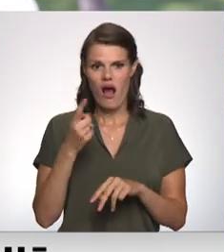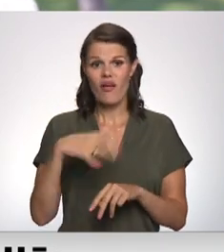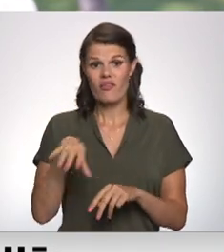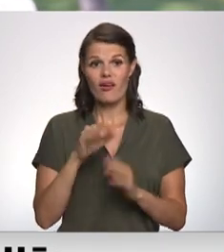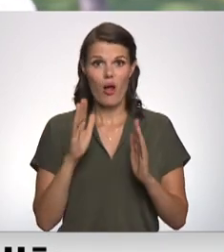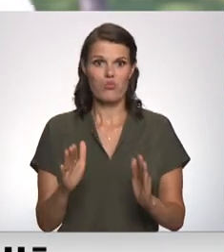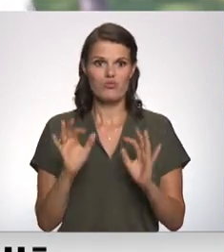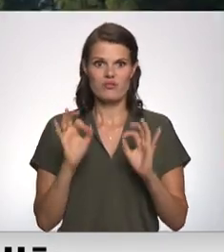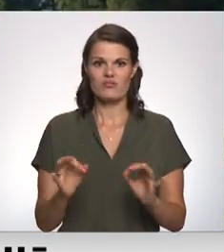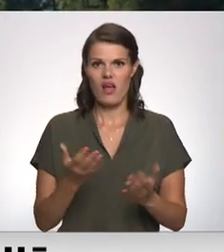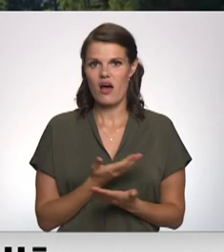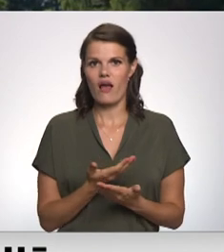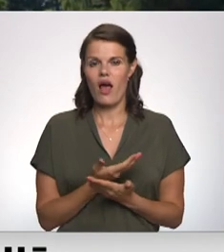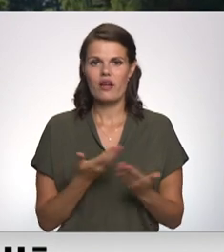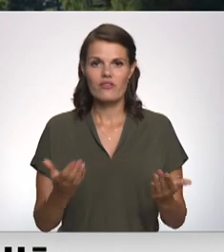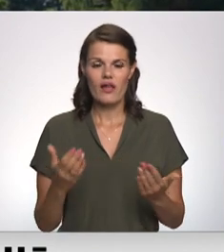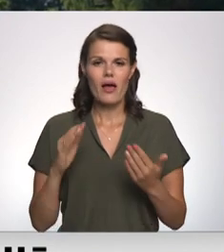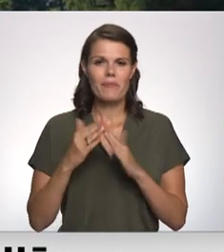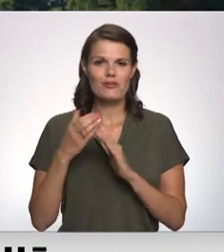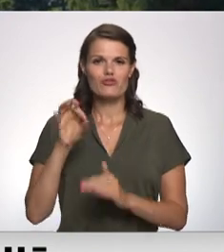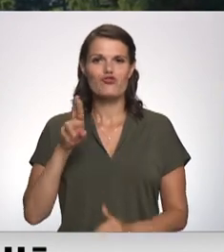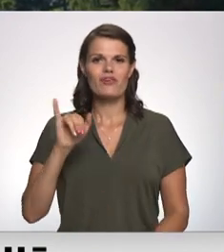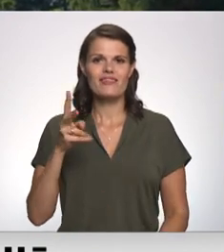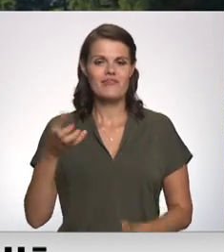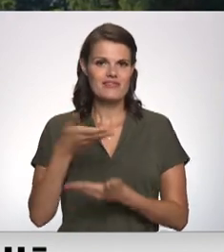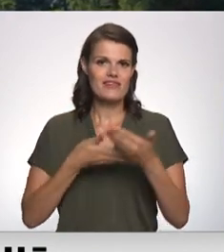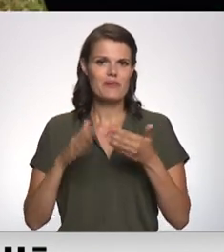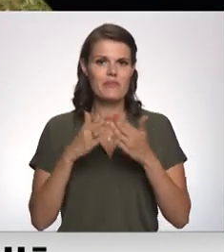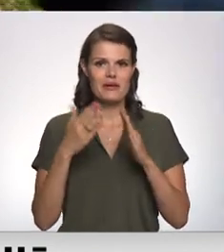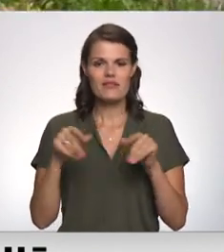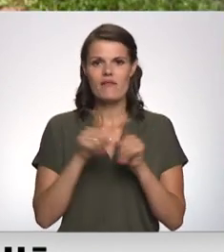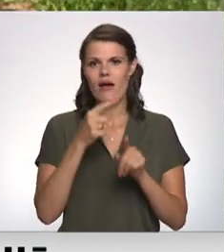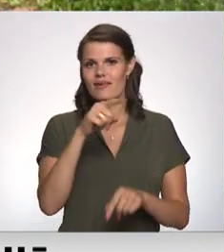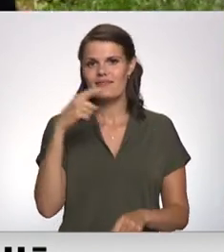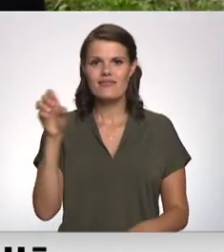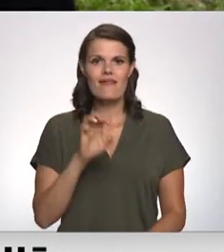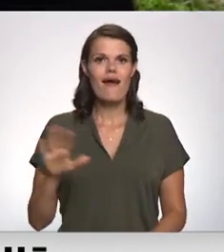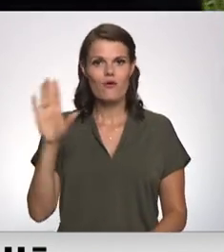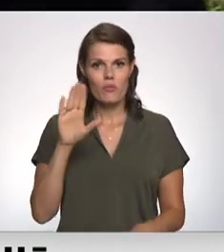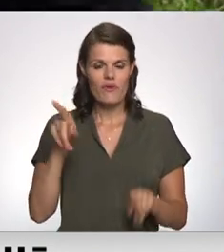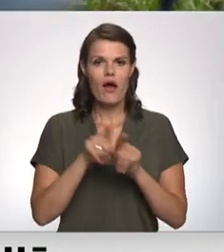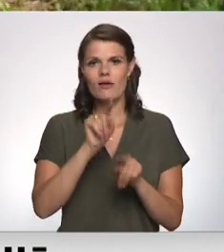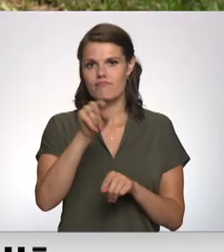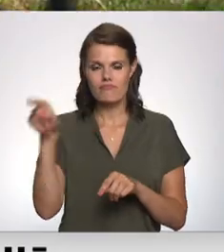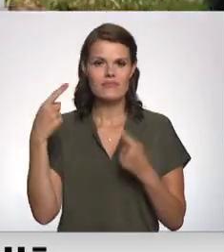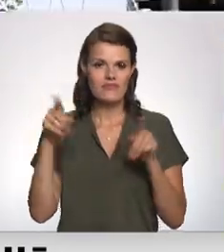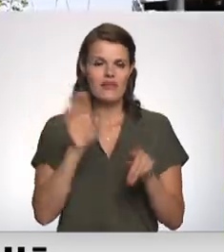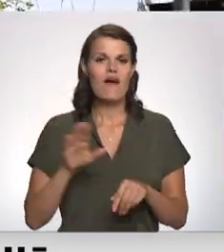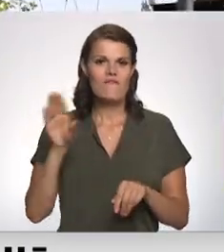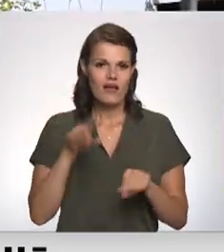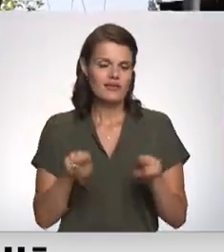tajā realitātē. Čortkivai ir sadraudzības pilsētas arī citās Eiropas valstīs, un arī tās, tāpat kā